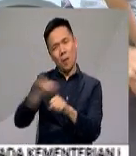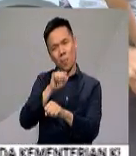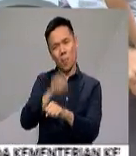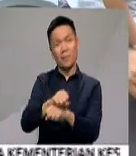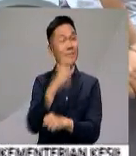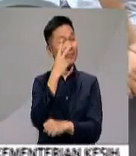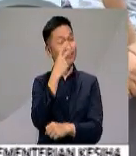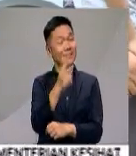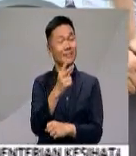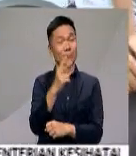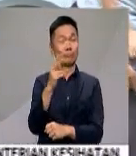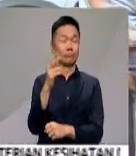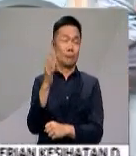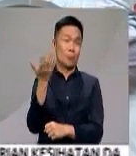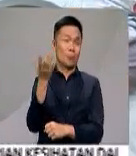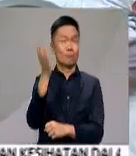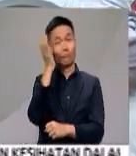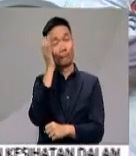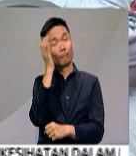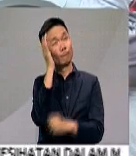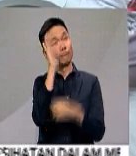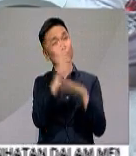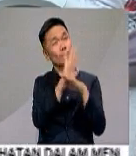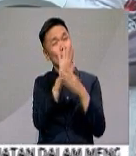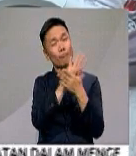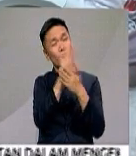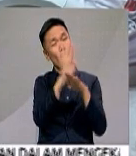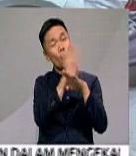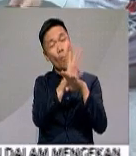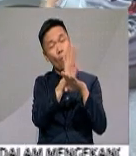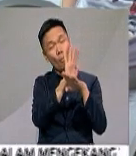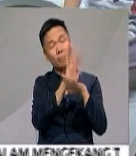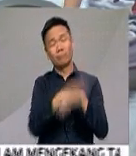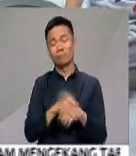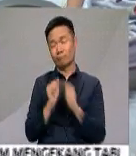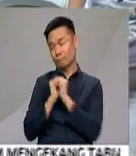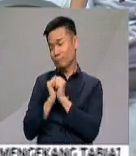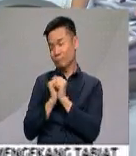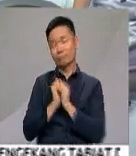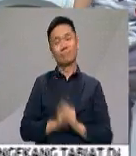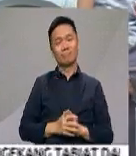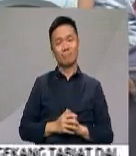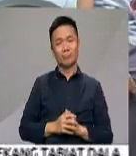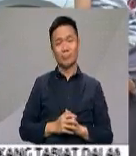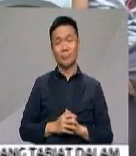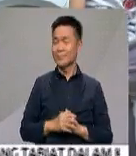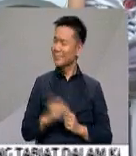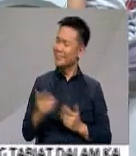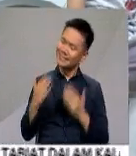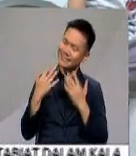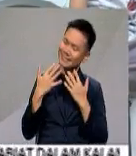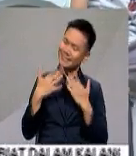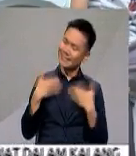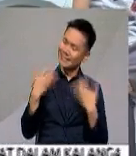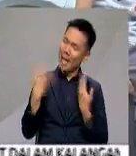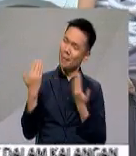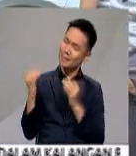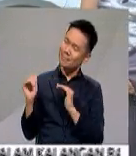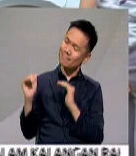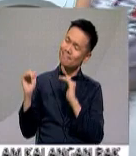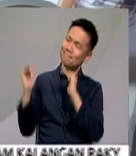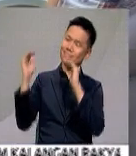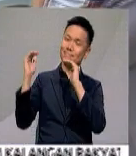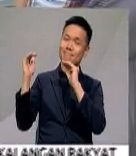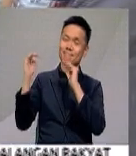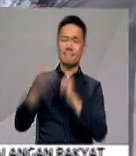wayang Cina di Singapura. Kami sangat-sangat rasa bahagia masa kami kecil dulu.